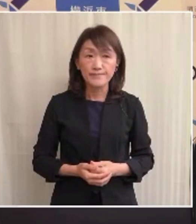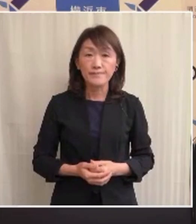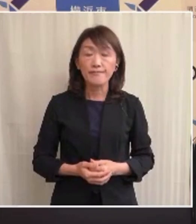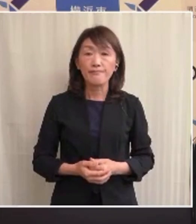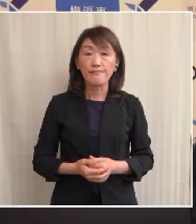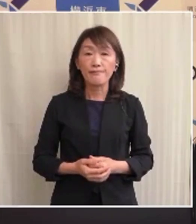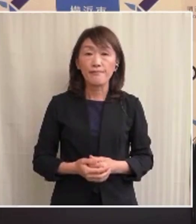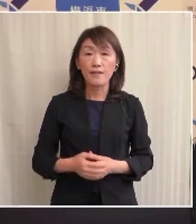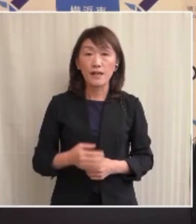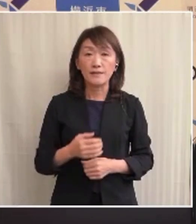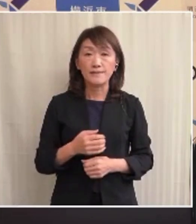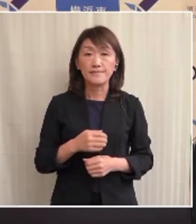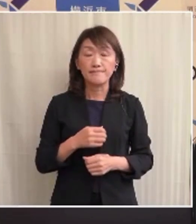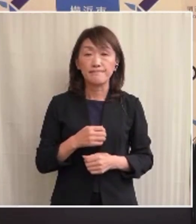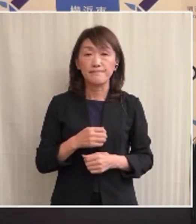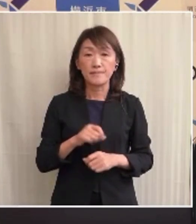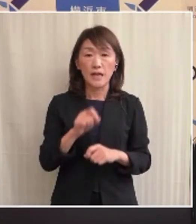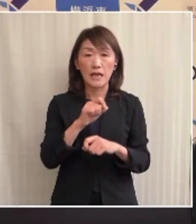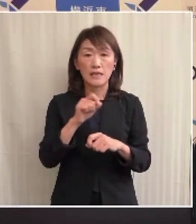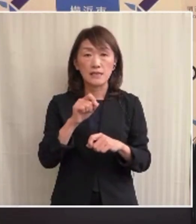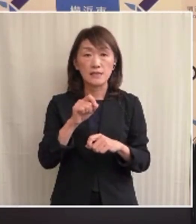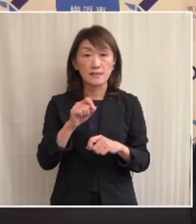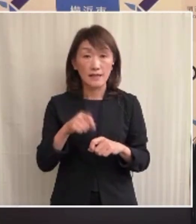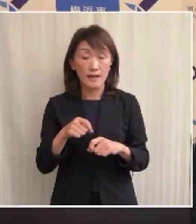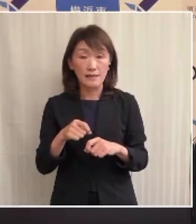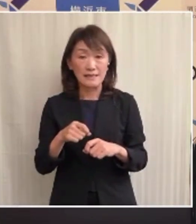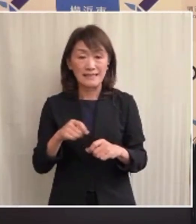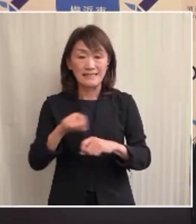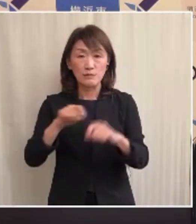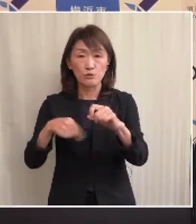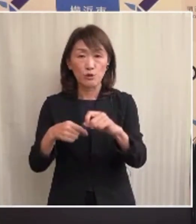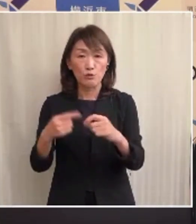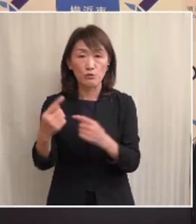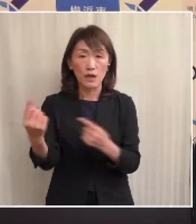いでしょうか。それでは一旦事務局入れ替わります。少々お待ちください。